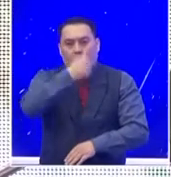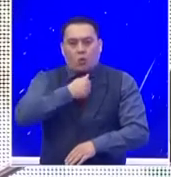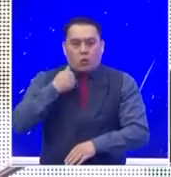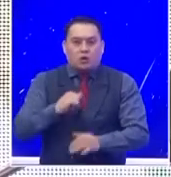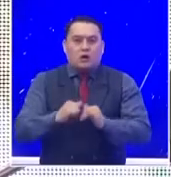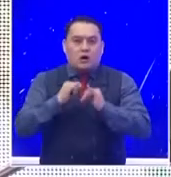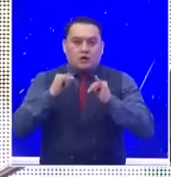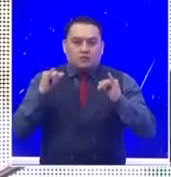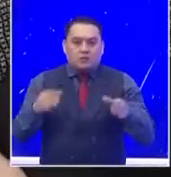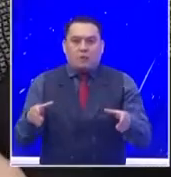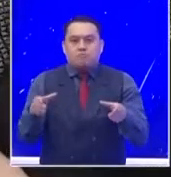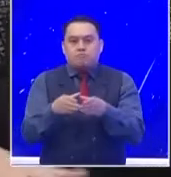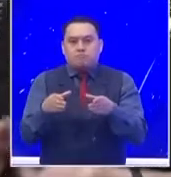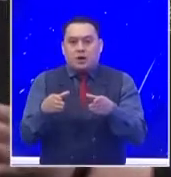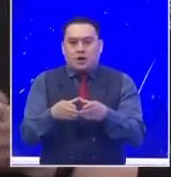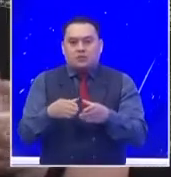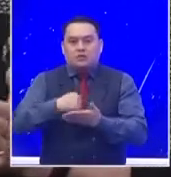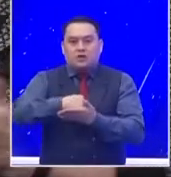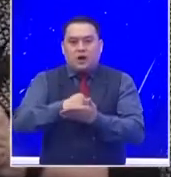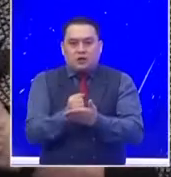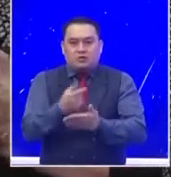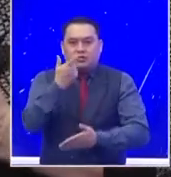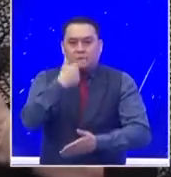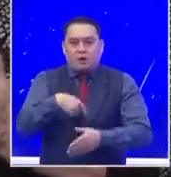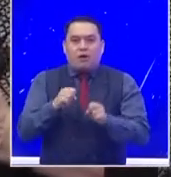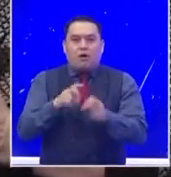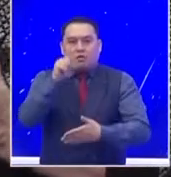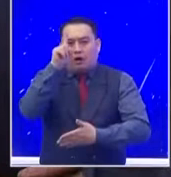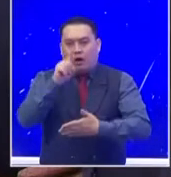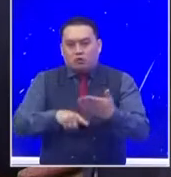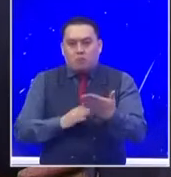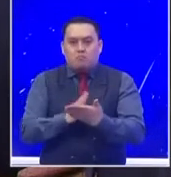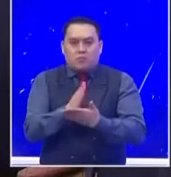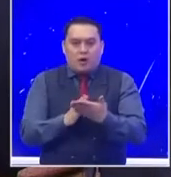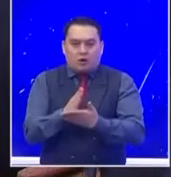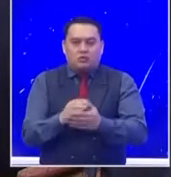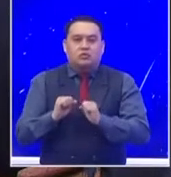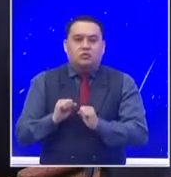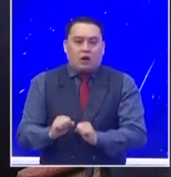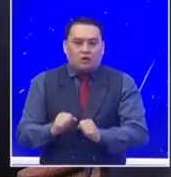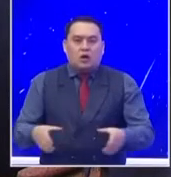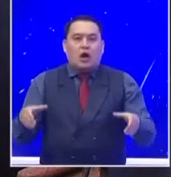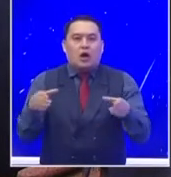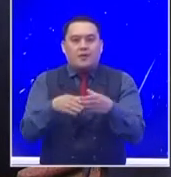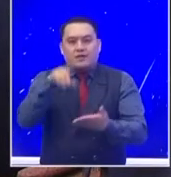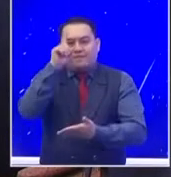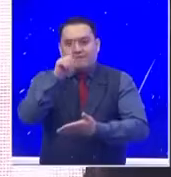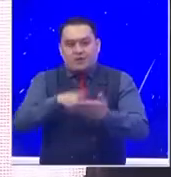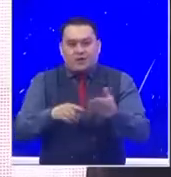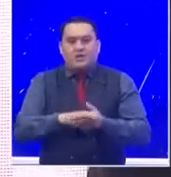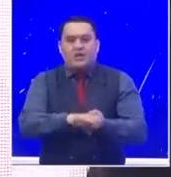динамичного развития партия большинство зарекомендовала себя как надежная политическая опорах которая объединяет верных сторонников